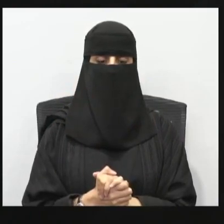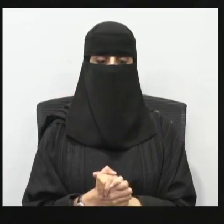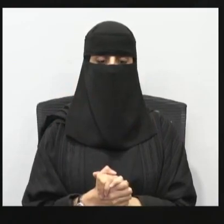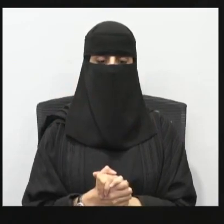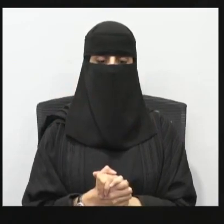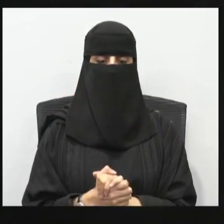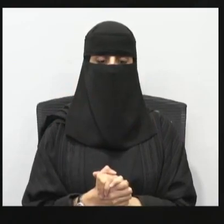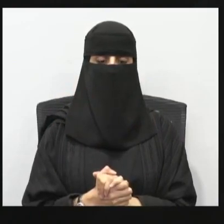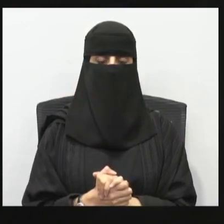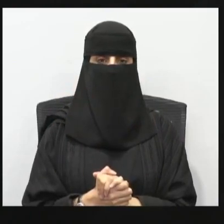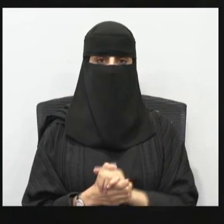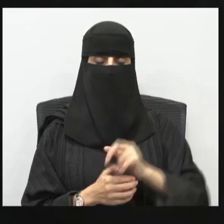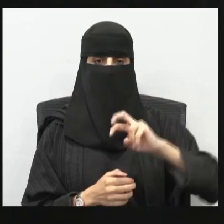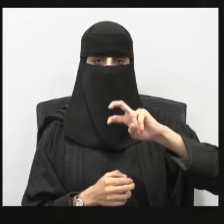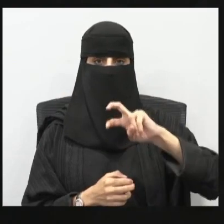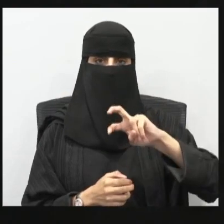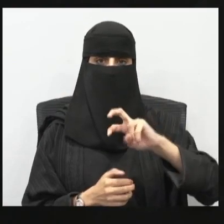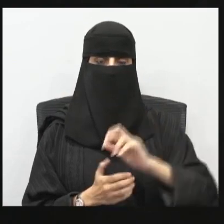فواز نقطتان